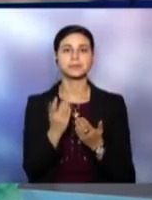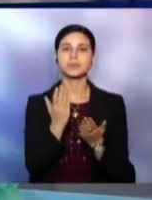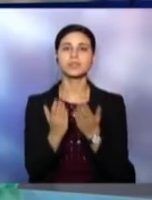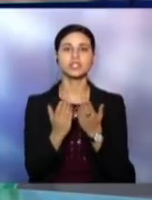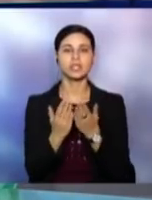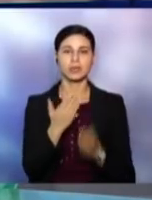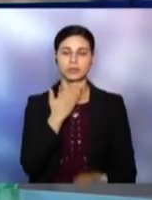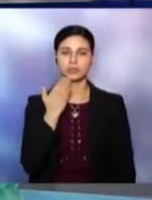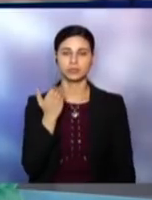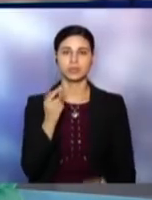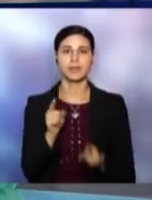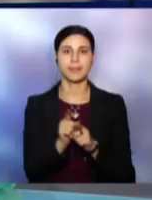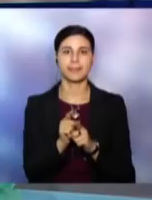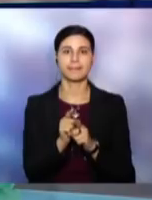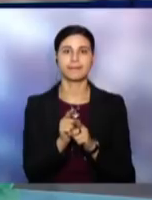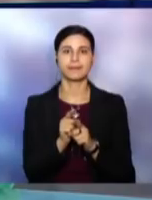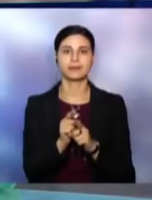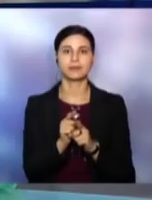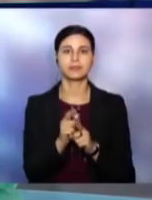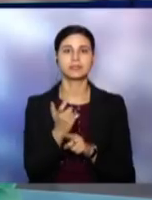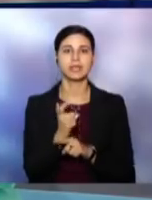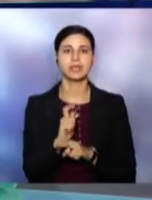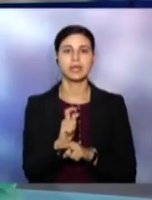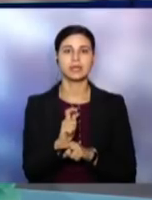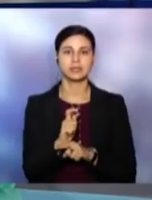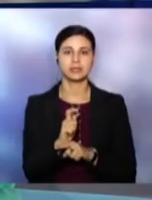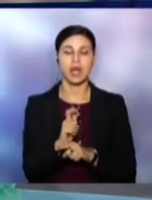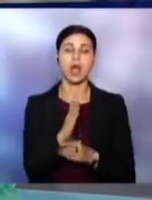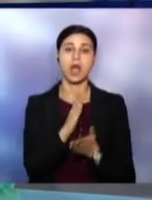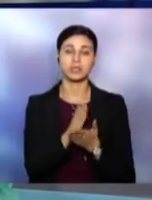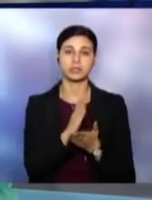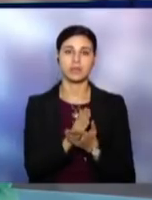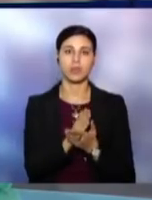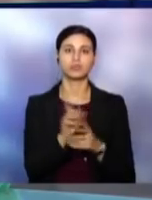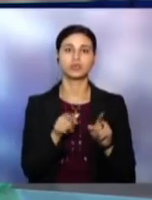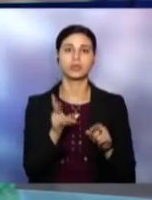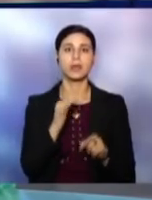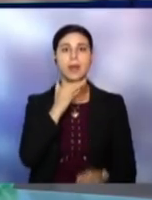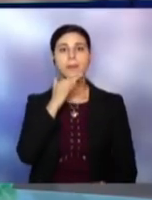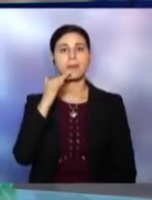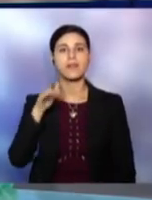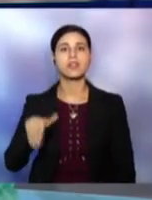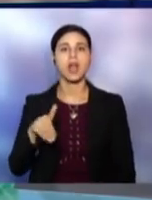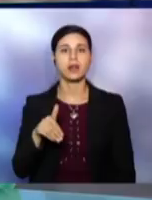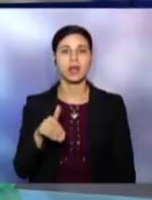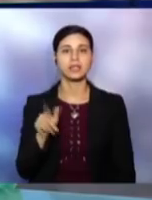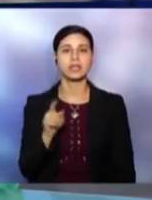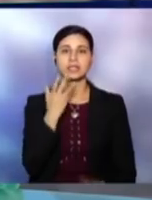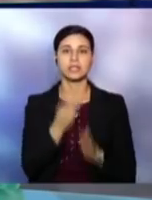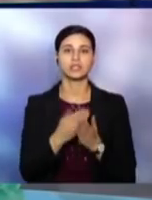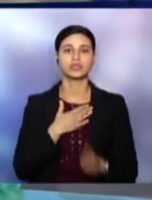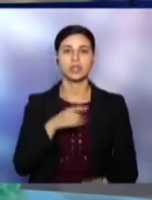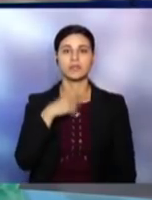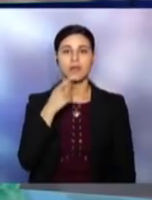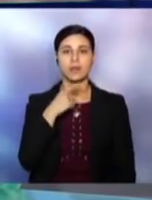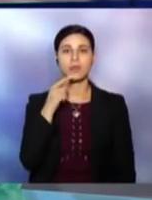შედარებული, ეგრეთ წოდებული არ არსებობს, ძალიან არსებობს გარკვეული რაოდენობით, მაგრამ ბევრი არ არსებობს ჯერ, რასაც ჩვენ ვეძახით